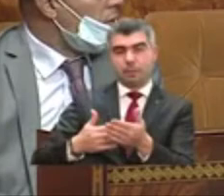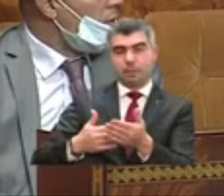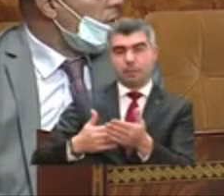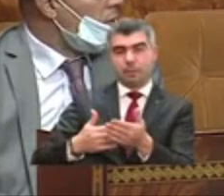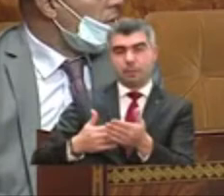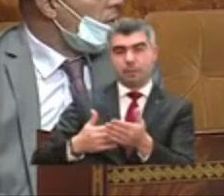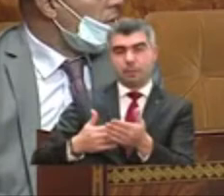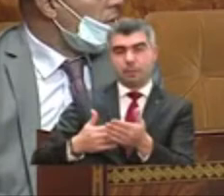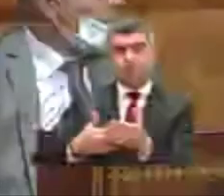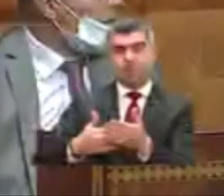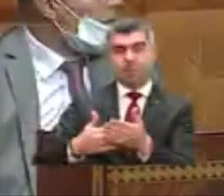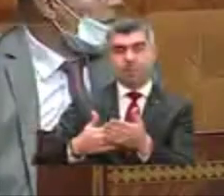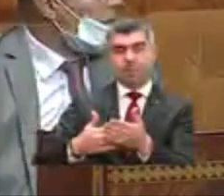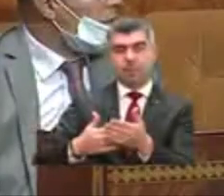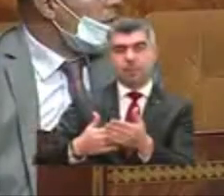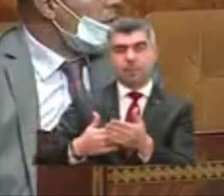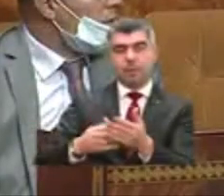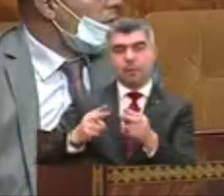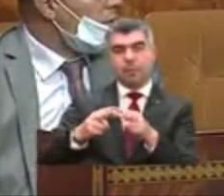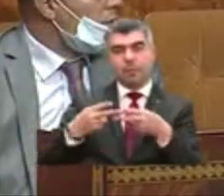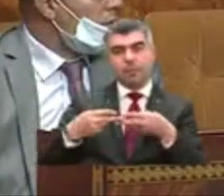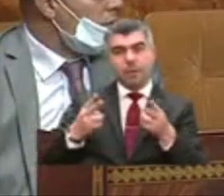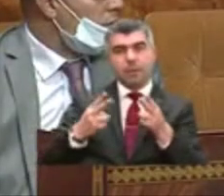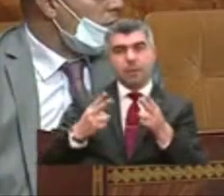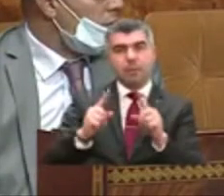من الشروع في إنجاز البرنامج الوطني